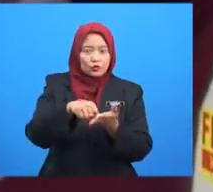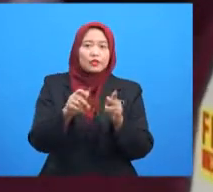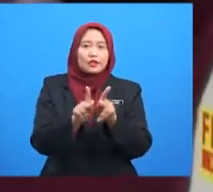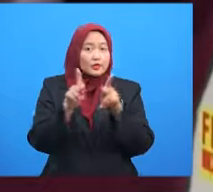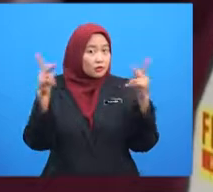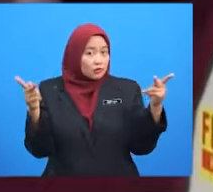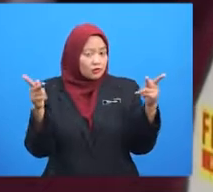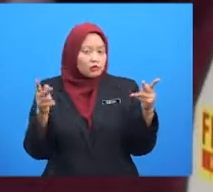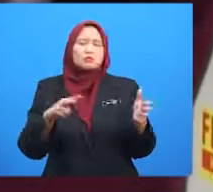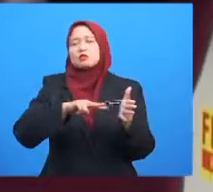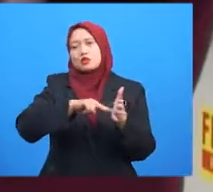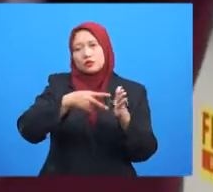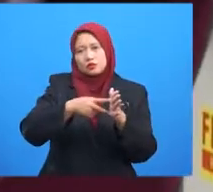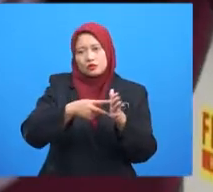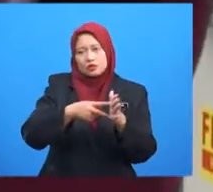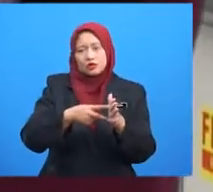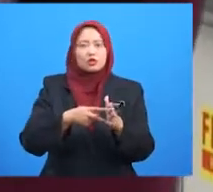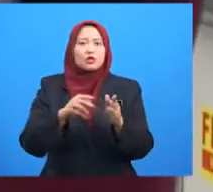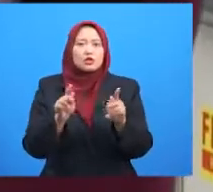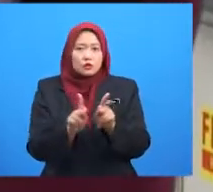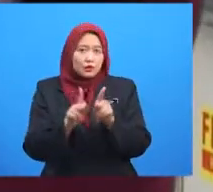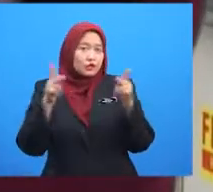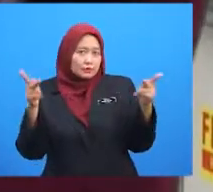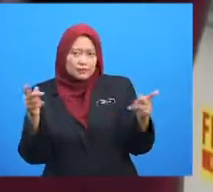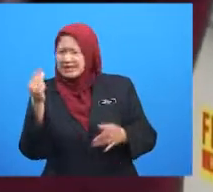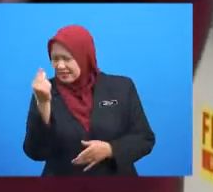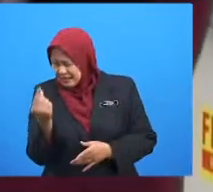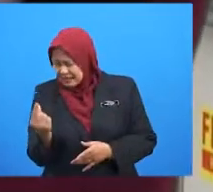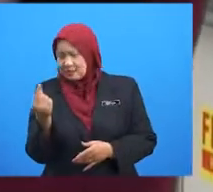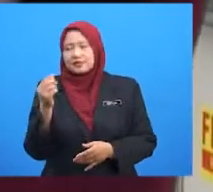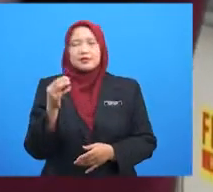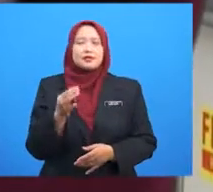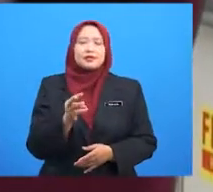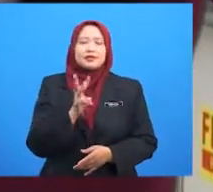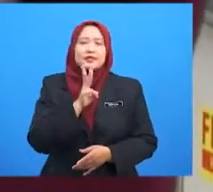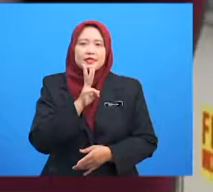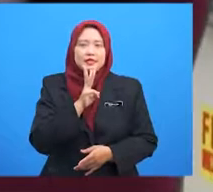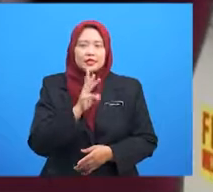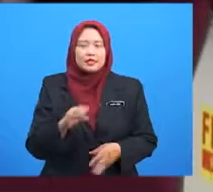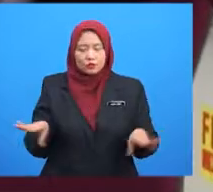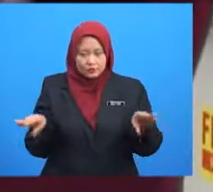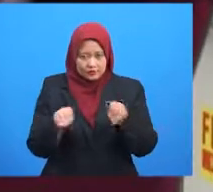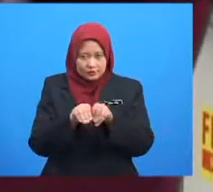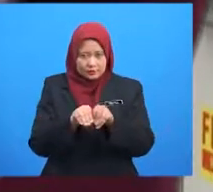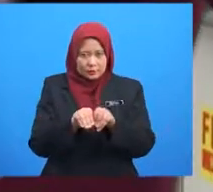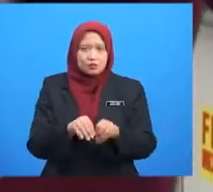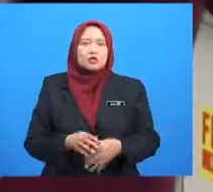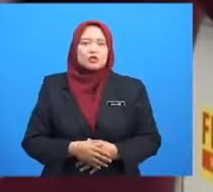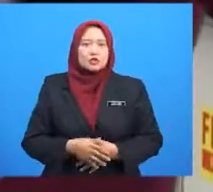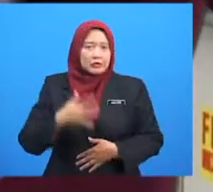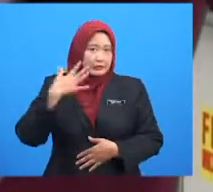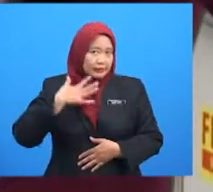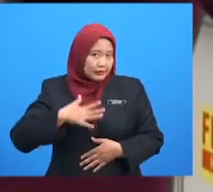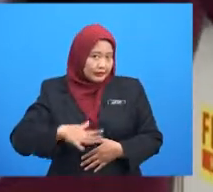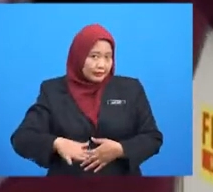Bermakna surat khabar menyerap paling sedikit air. Kain juga menyerap air tetapi lebih